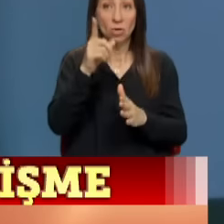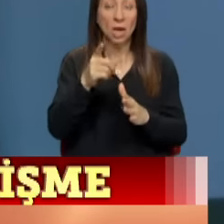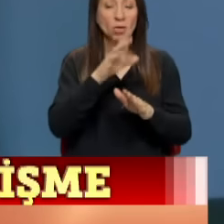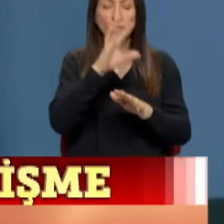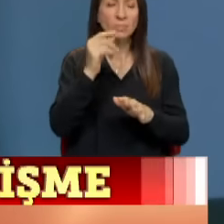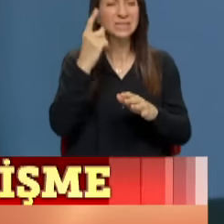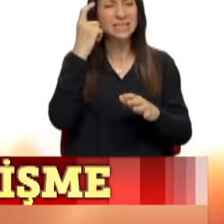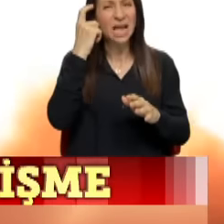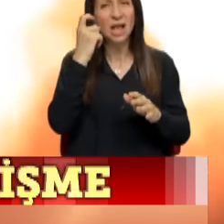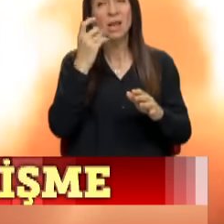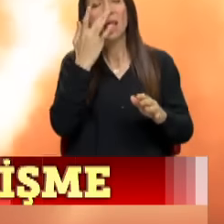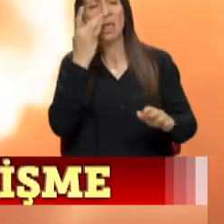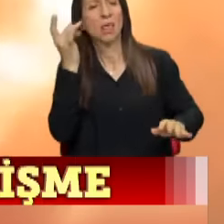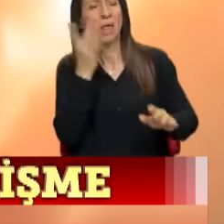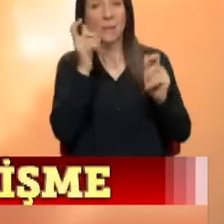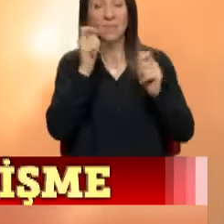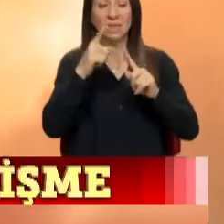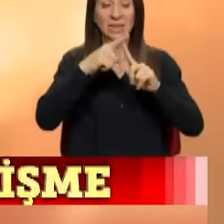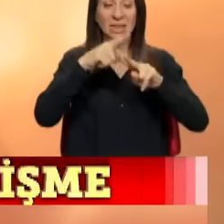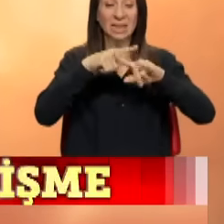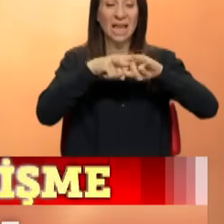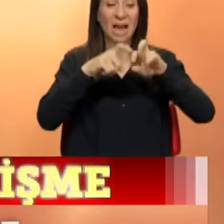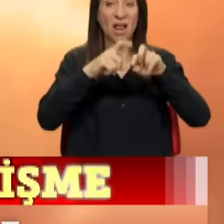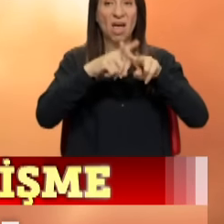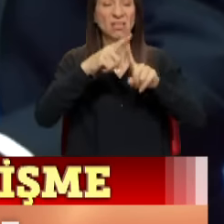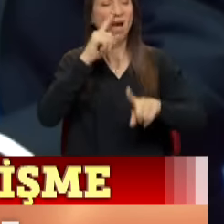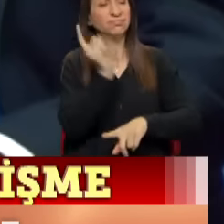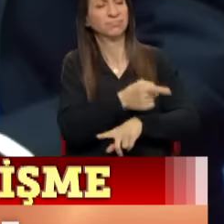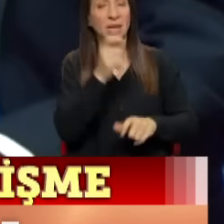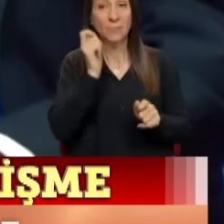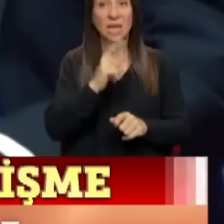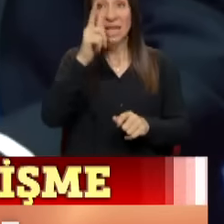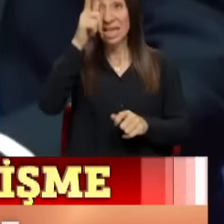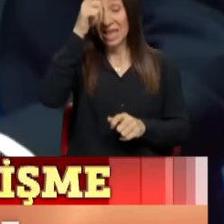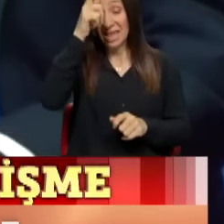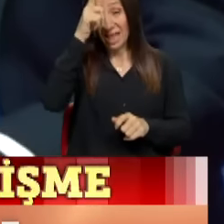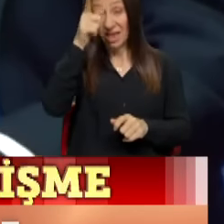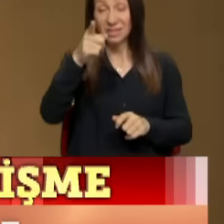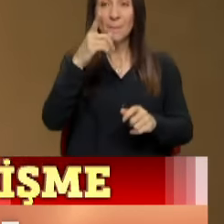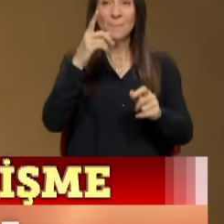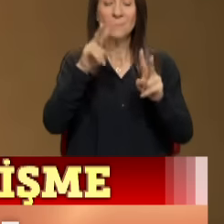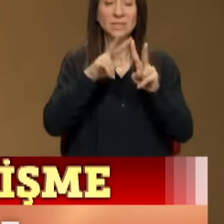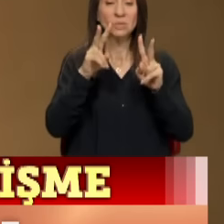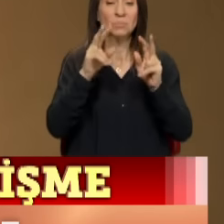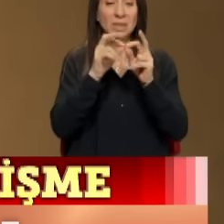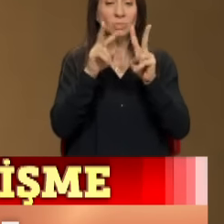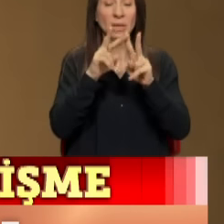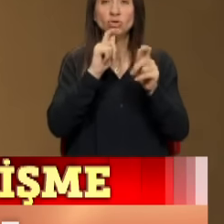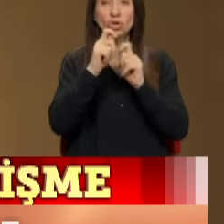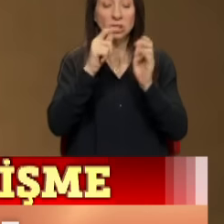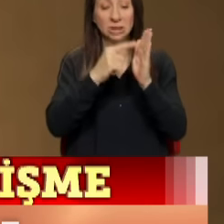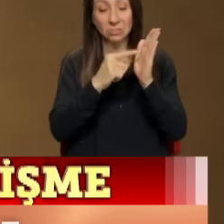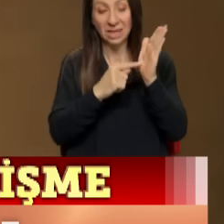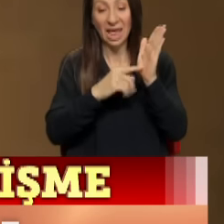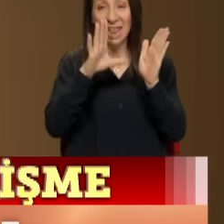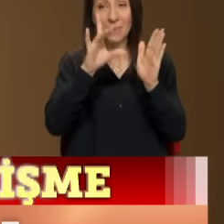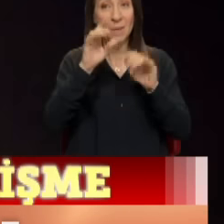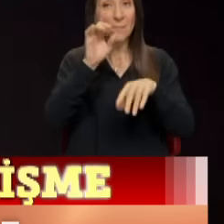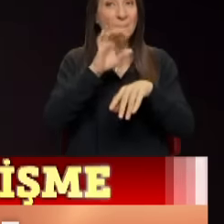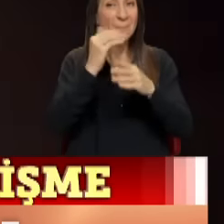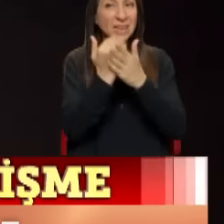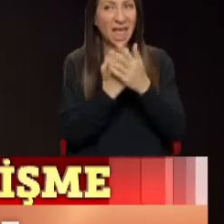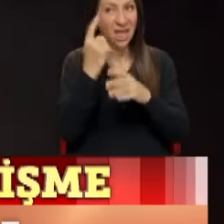kırmızı çizgileri aştığını söyledi. Tahran'a yaptırım uygulanmasını istedi. İran elçisi, Birleşmiş Milletler Sözleşmesi'nin 51. maddesini